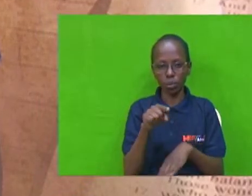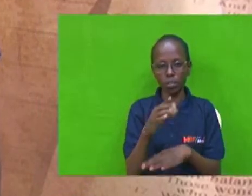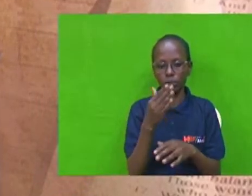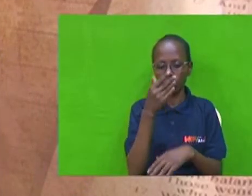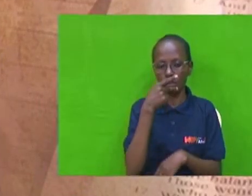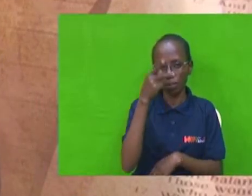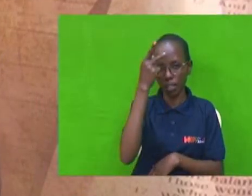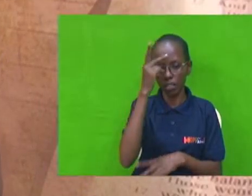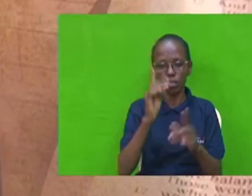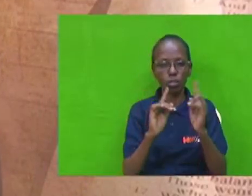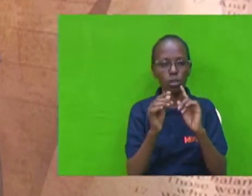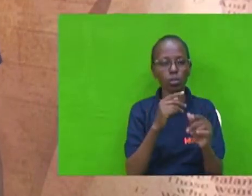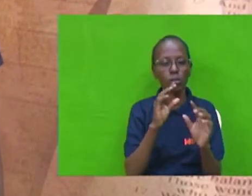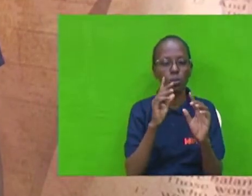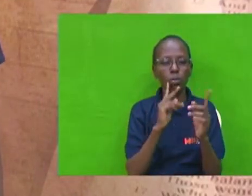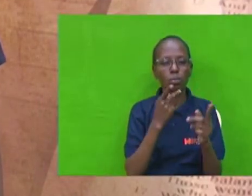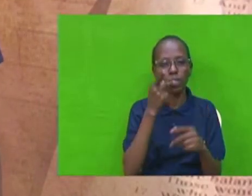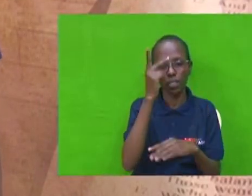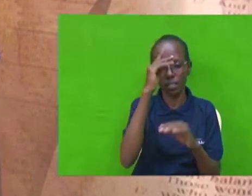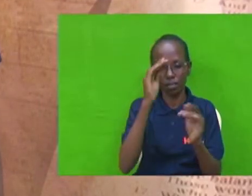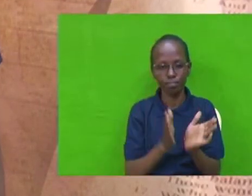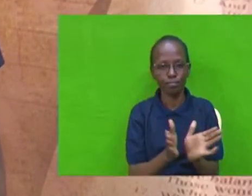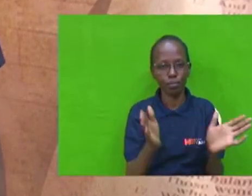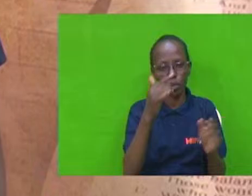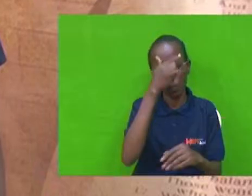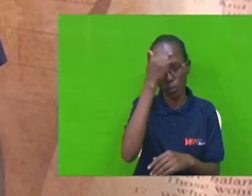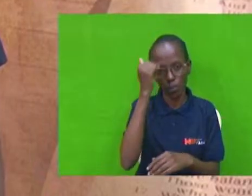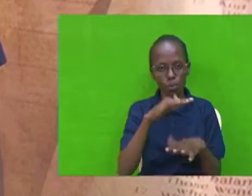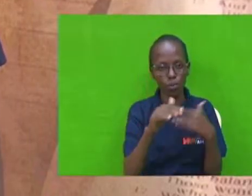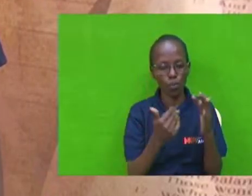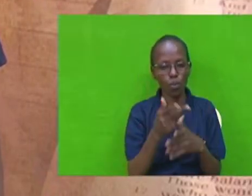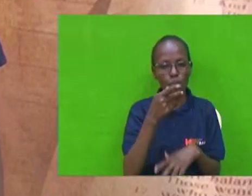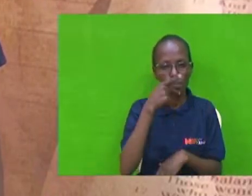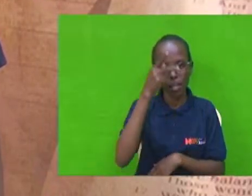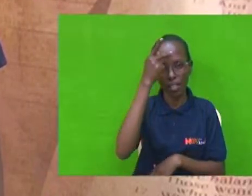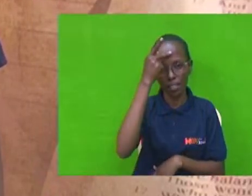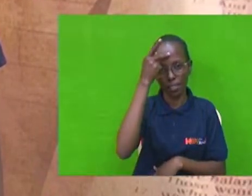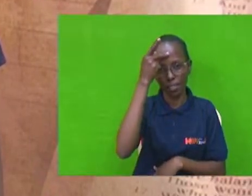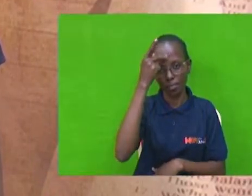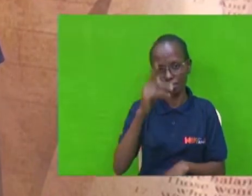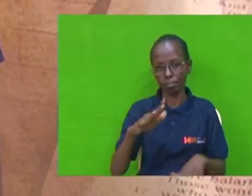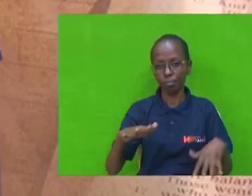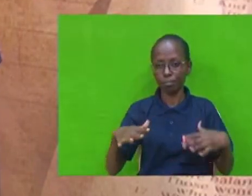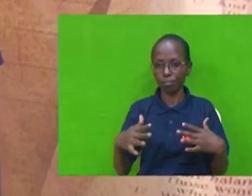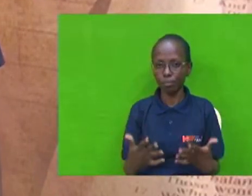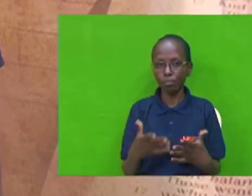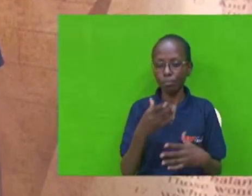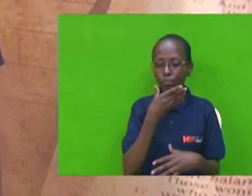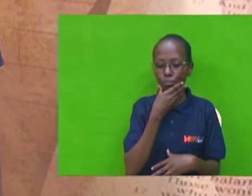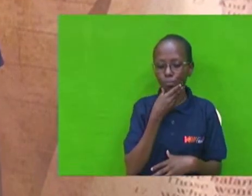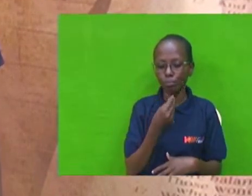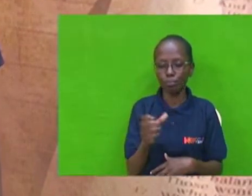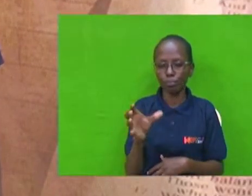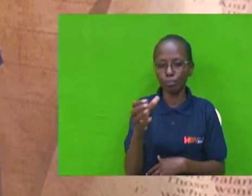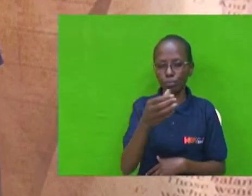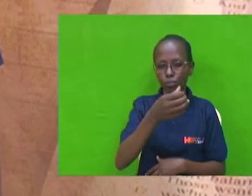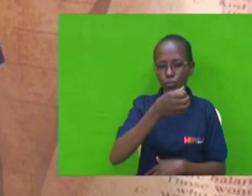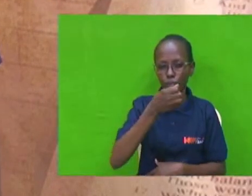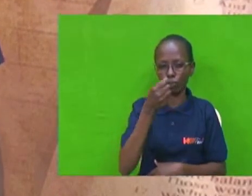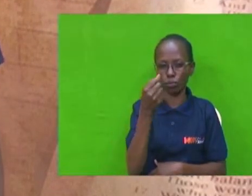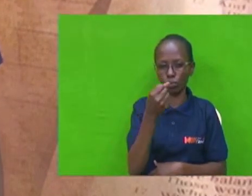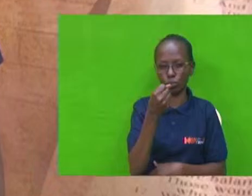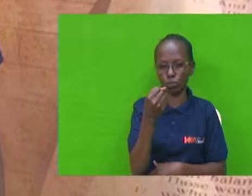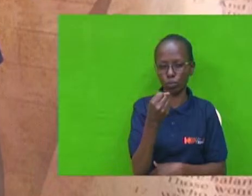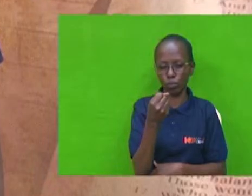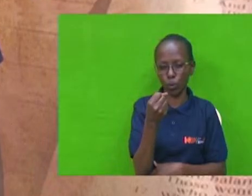anaongelesha wazazi in general, maana hao ni wazazi. Ni vile tu baba huwa anashikilia katika